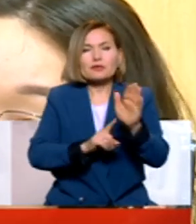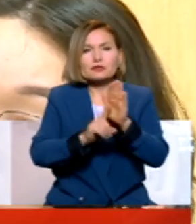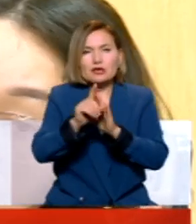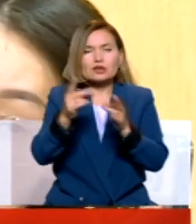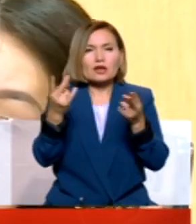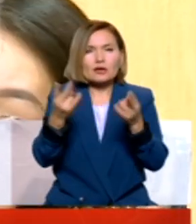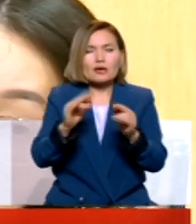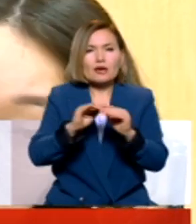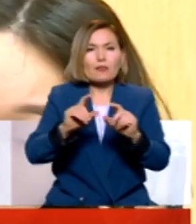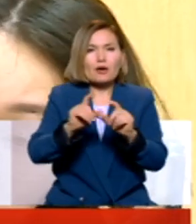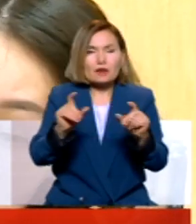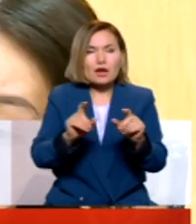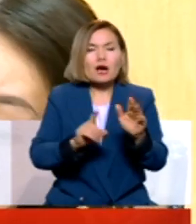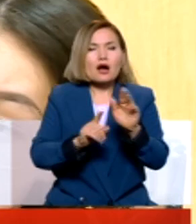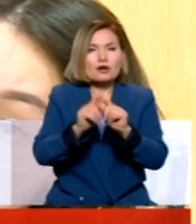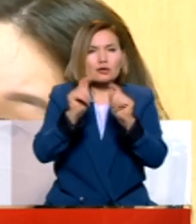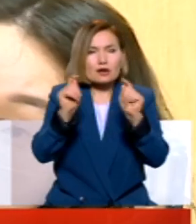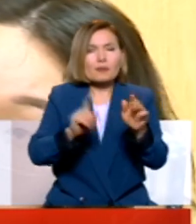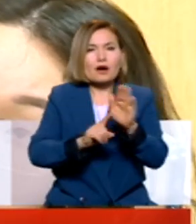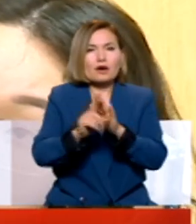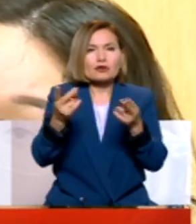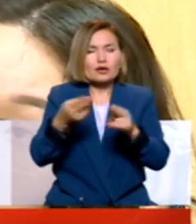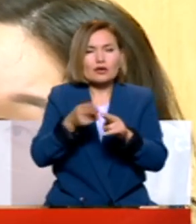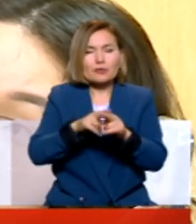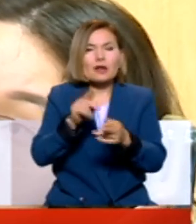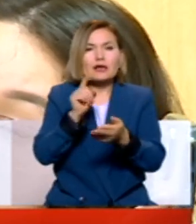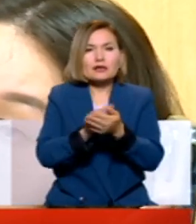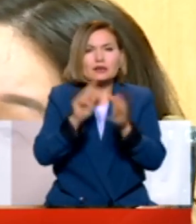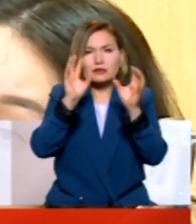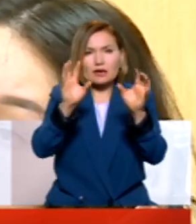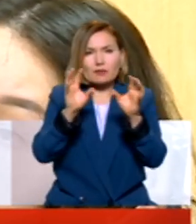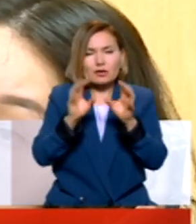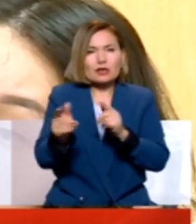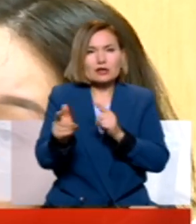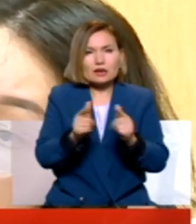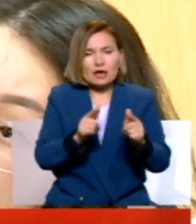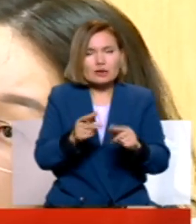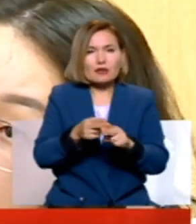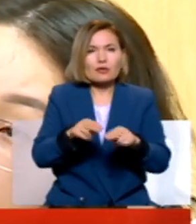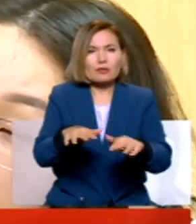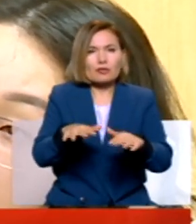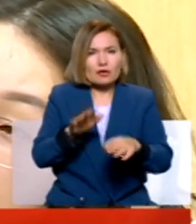балалардың кінәсі емес. Сондықтан депутаттар тиісті заң жобасын дайындап, құжатты үкіметке жібердік.